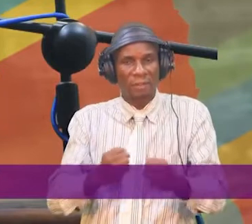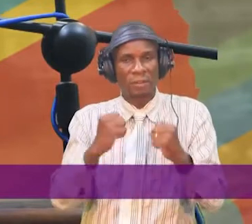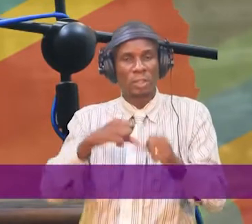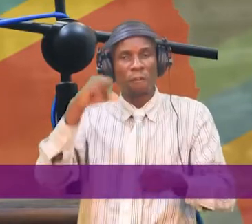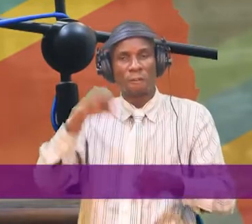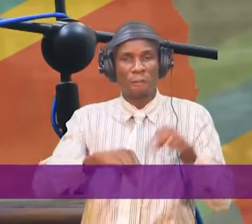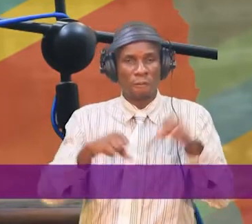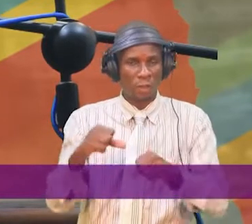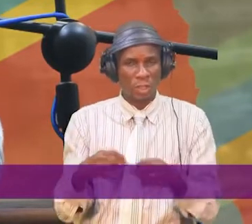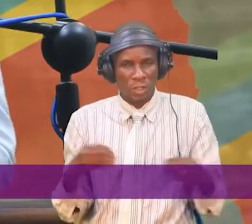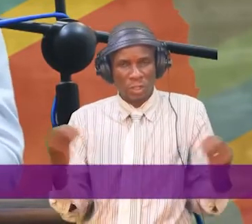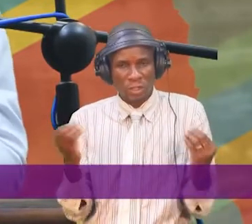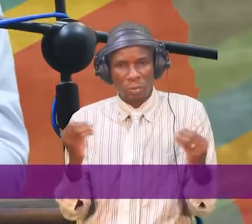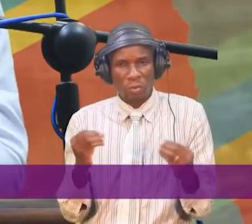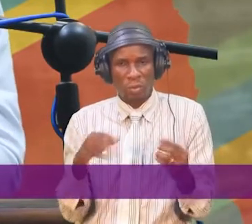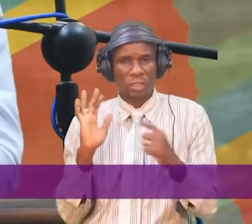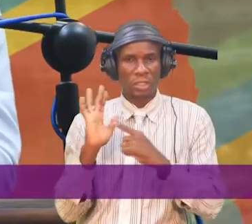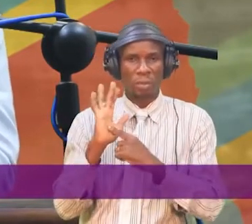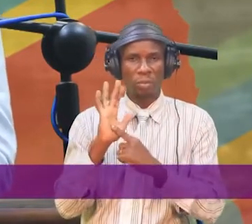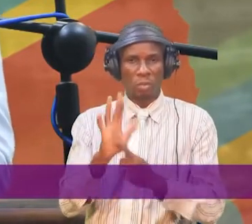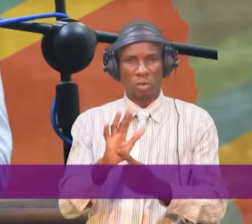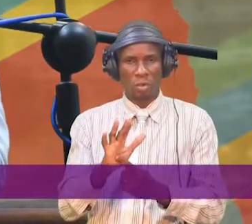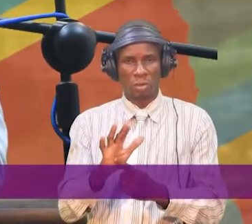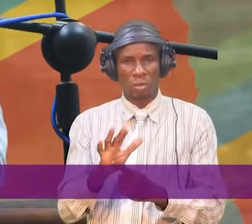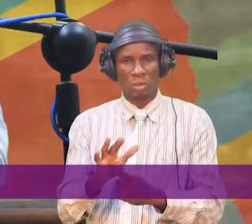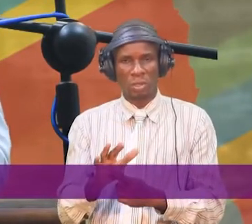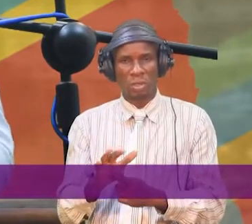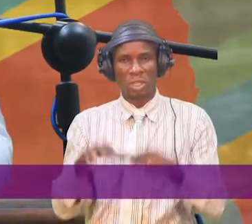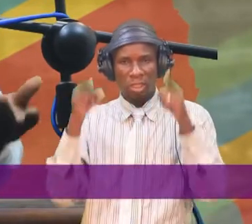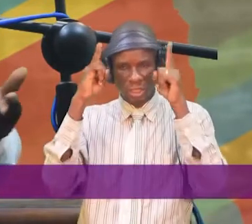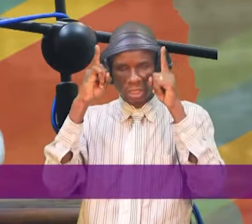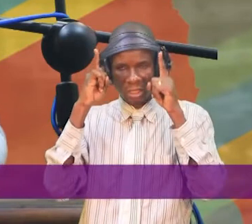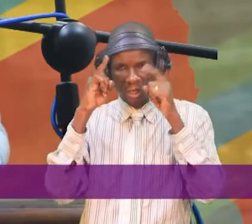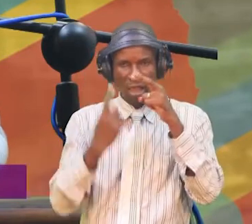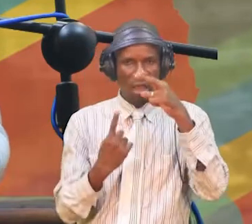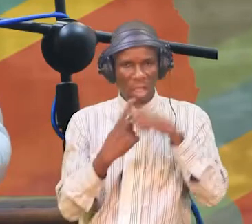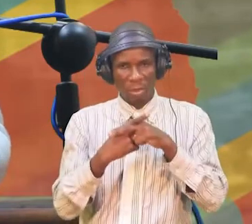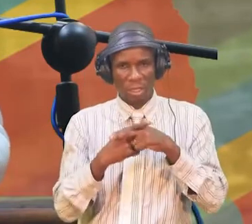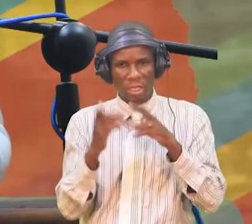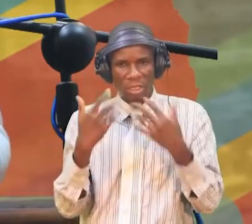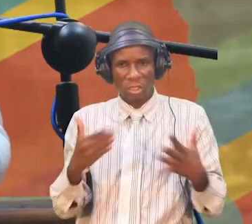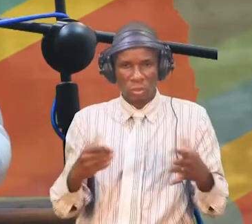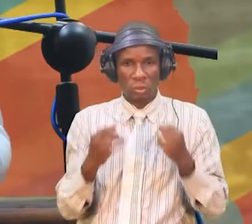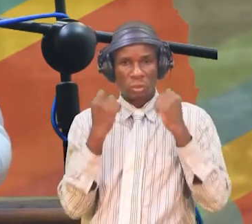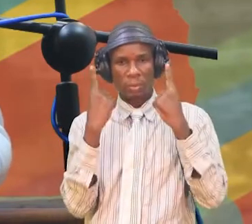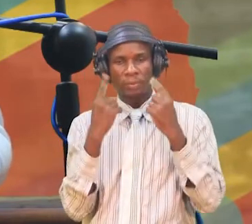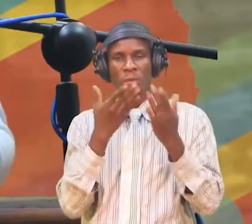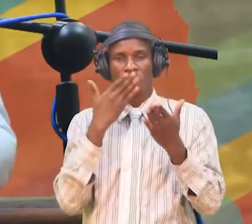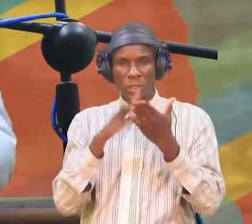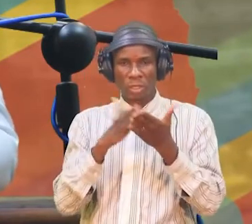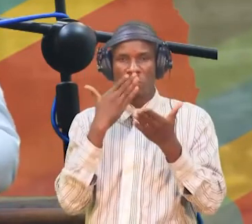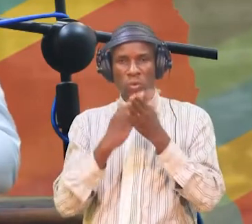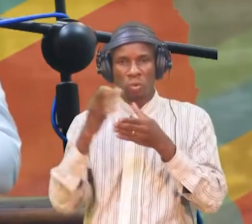sikoyo mabe tala oyo ezali kolakisa sikoyo ye asili kokoma lelo